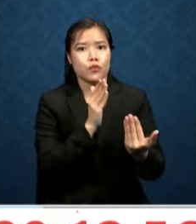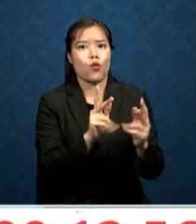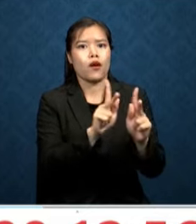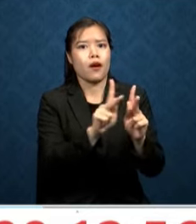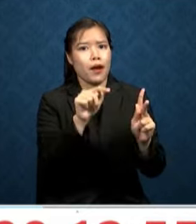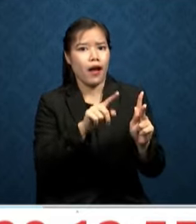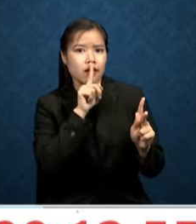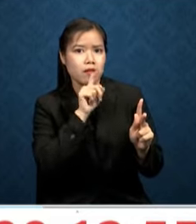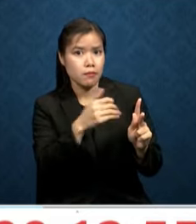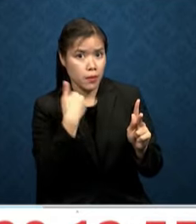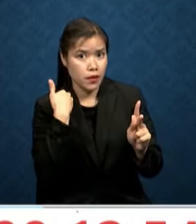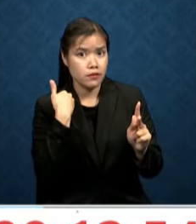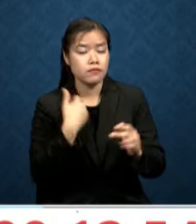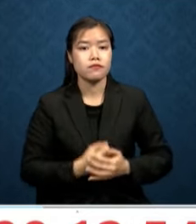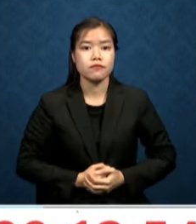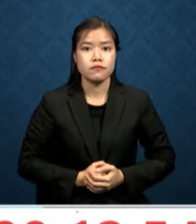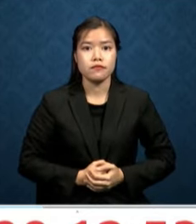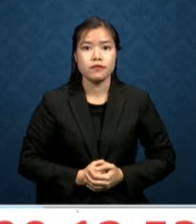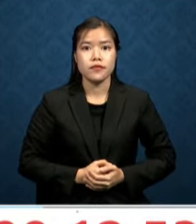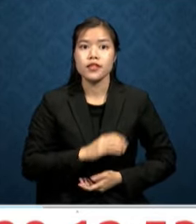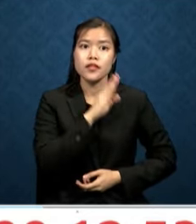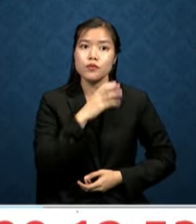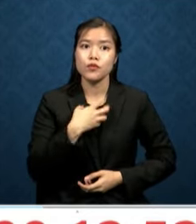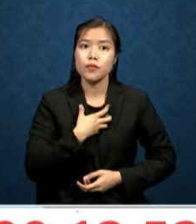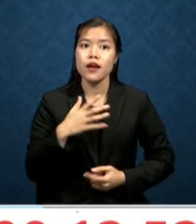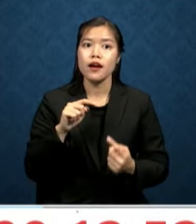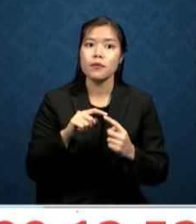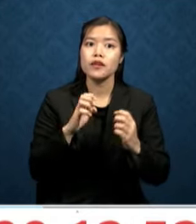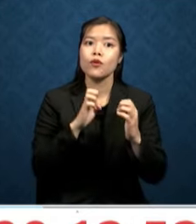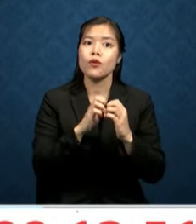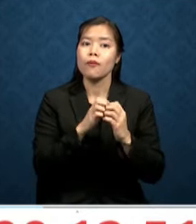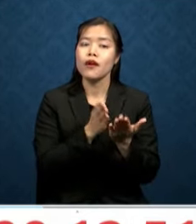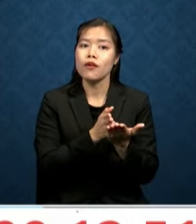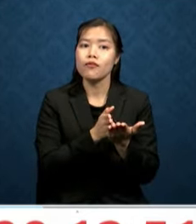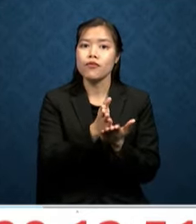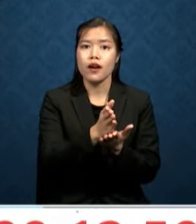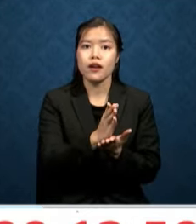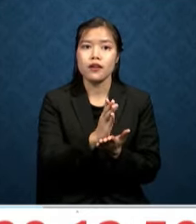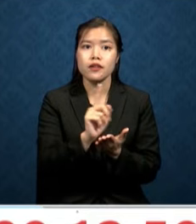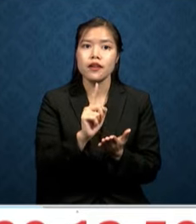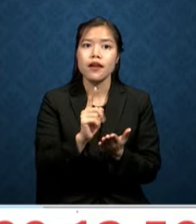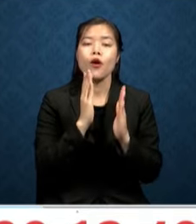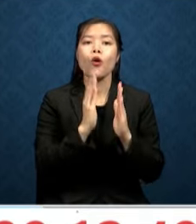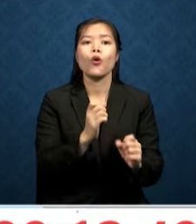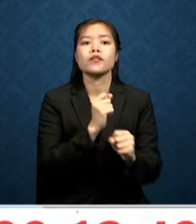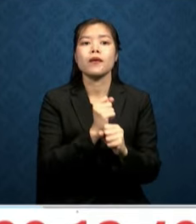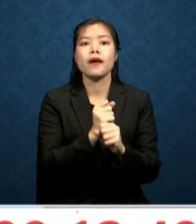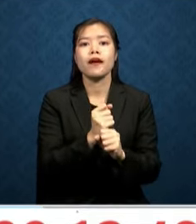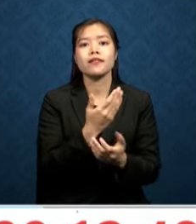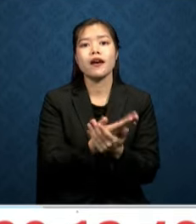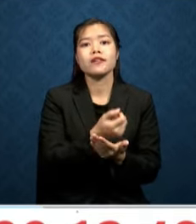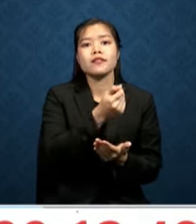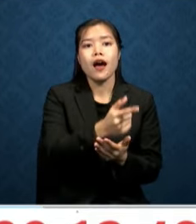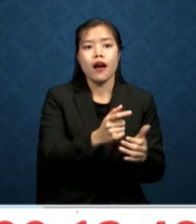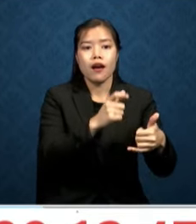างหรือไม่อ่ะถ้าจากไม่อยากก้าวไกลกับทางฝ่ายนายจ้าง5คนฝ่ายลูกจ้าง5ค